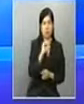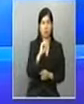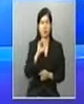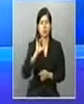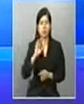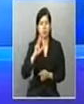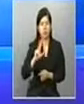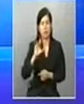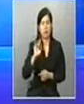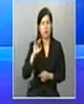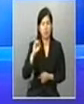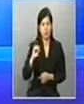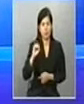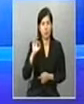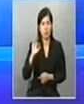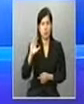086-073-8095นะครับ